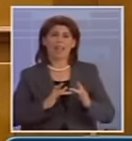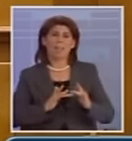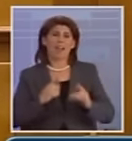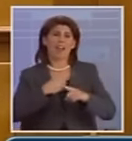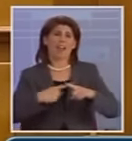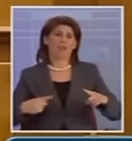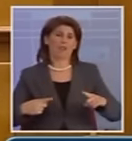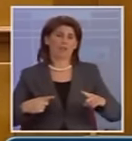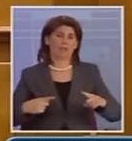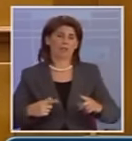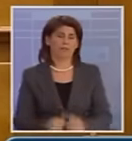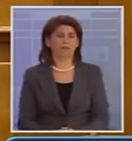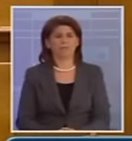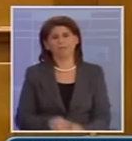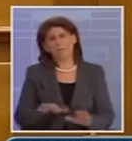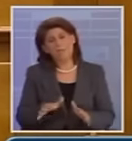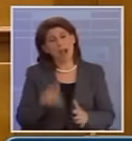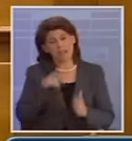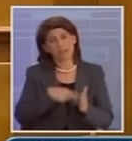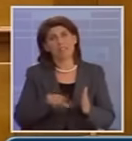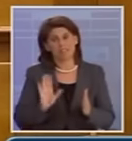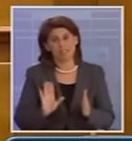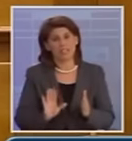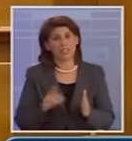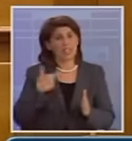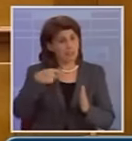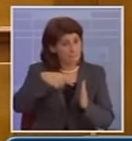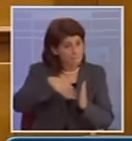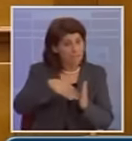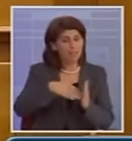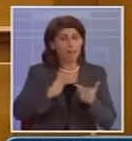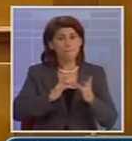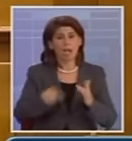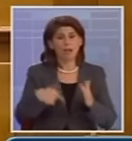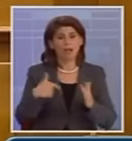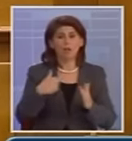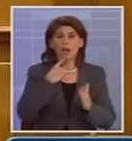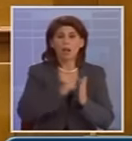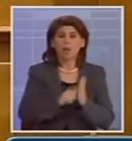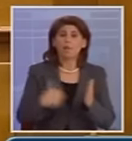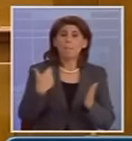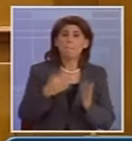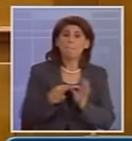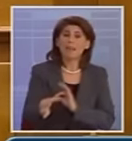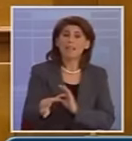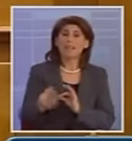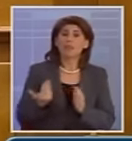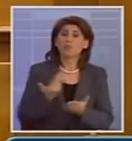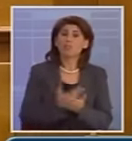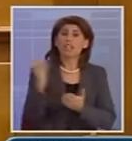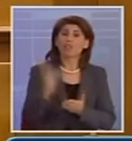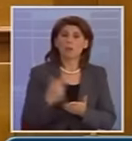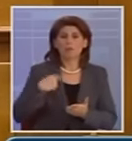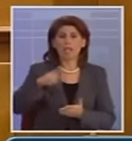Χαρδούβελη. Μάλλον δεν το έχετε διαβάσει. Γιατί εκεί μέσα αναφέρονται μέτρα που ζητούσε η Τρόικα, αλλά εμείς απορρίπταμε όλα